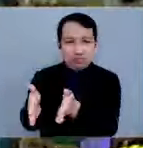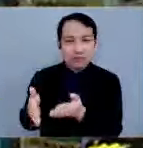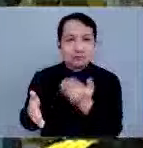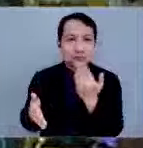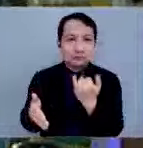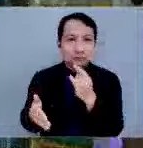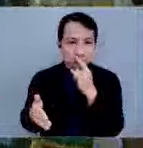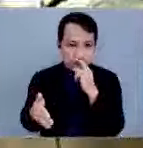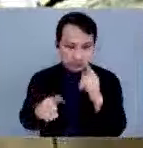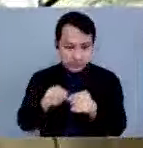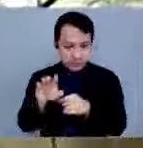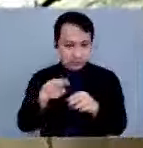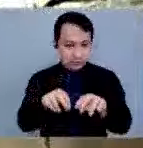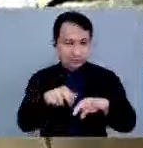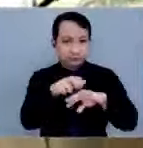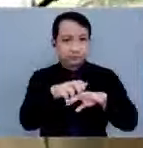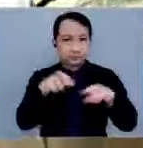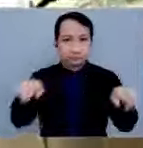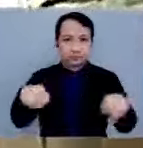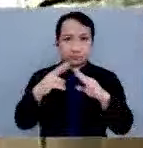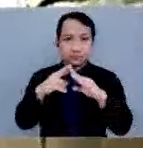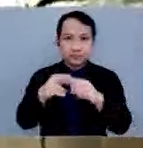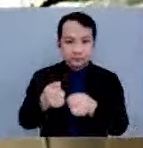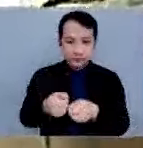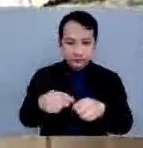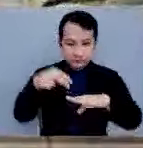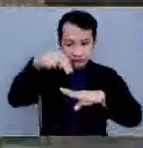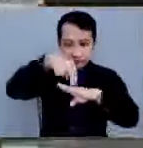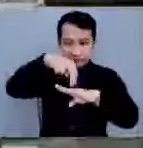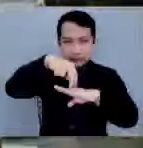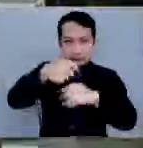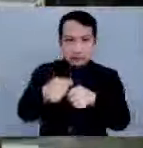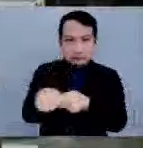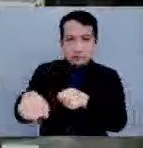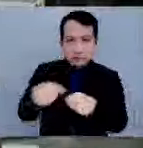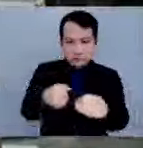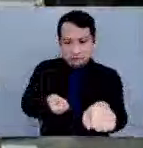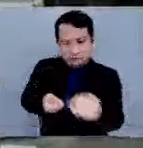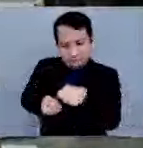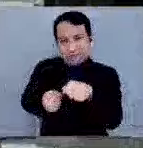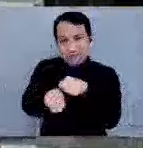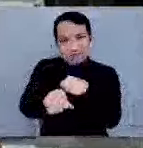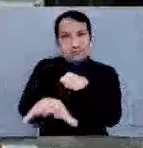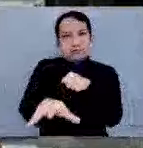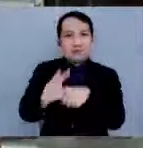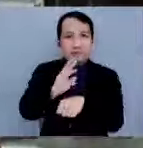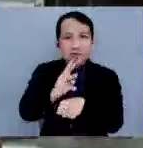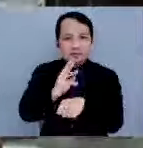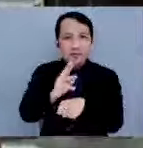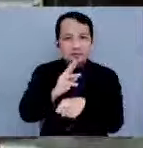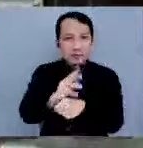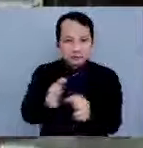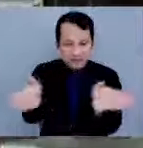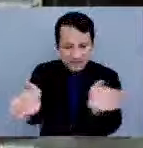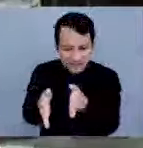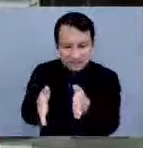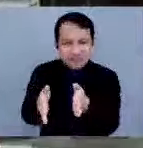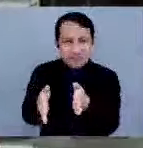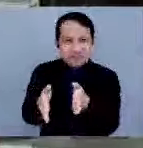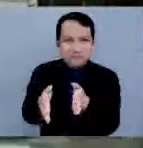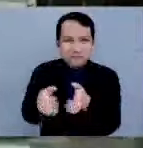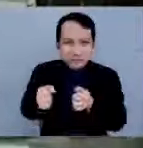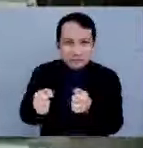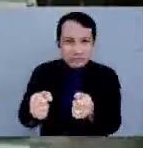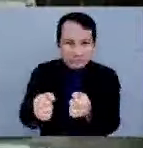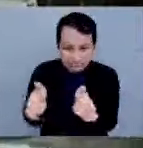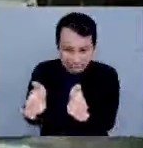umakyat ng bubong para mabugahan ng tubig ang mga nasusunog na bahay. Medyo masikip po yung daanan at mahina po